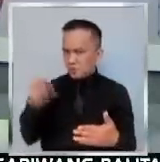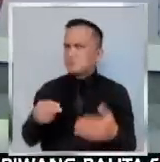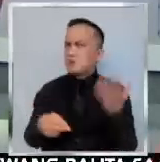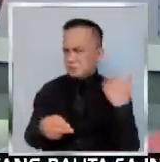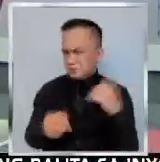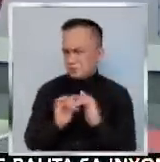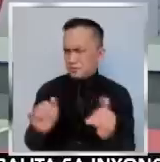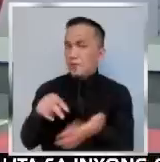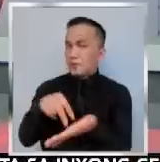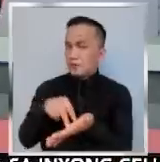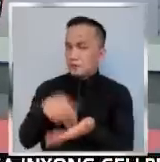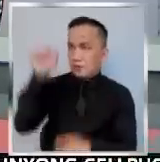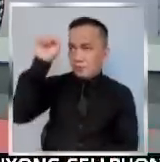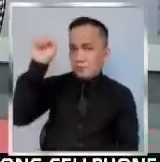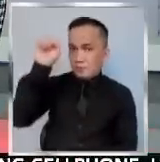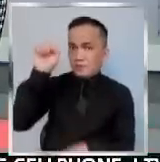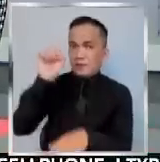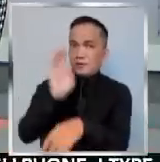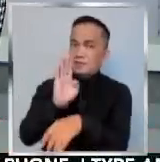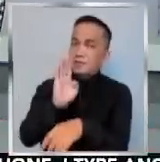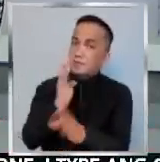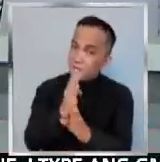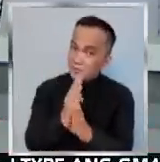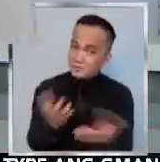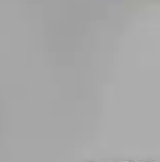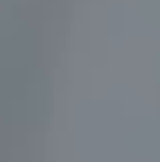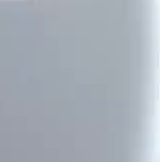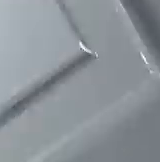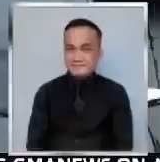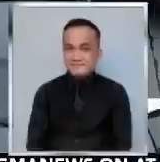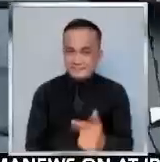may tayuan sa bus. Nakatutok si Maki Pulido.